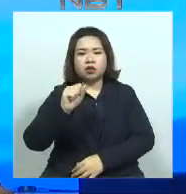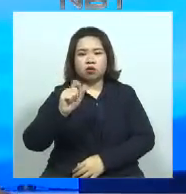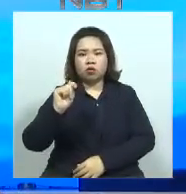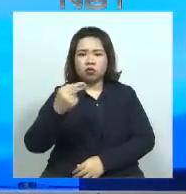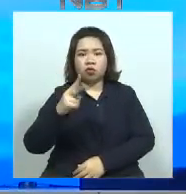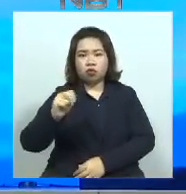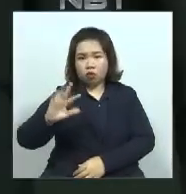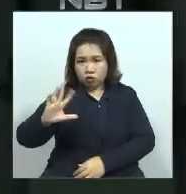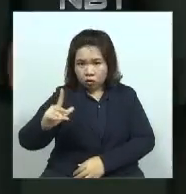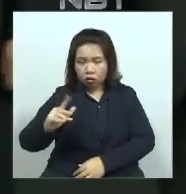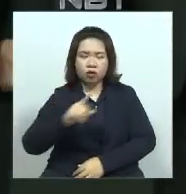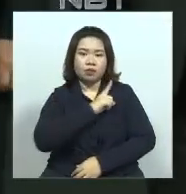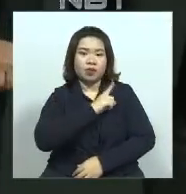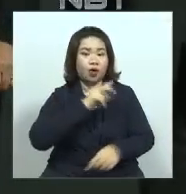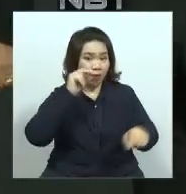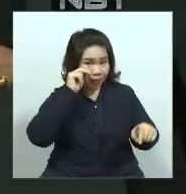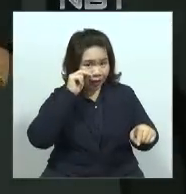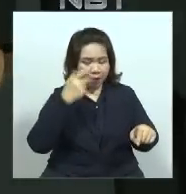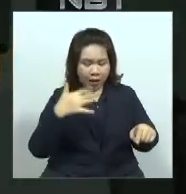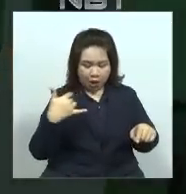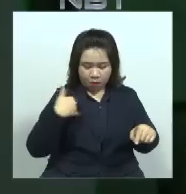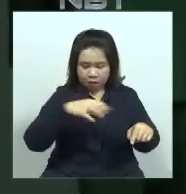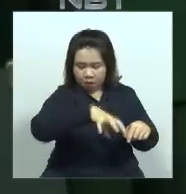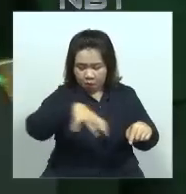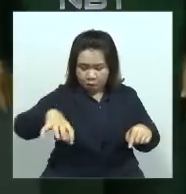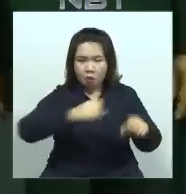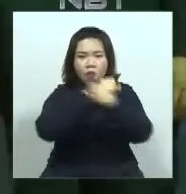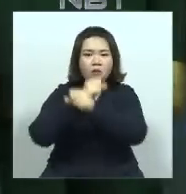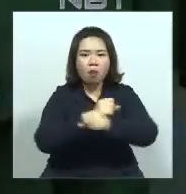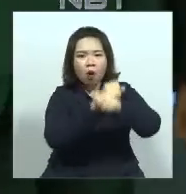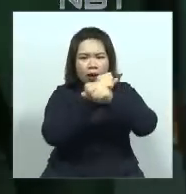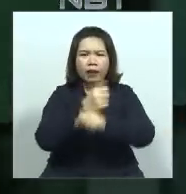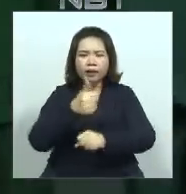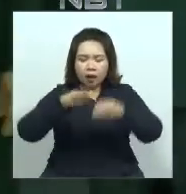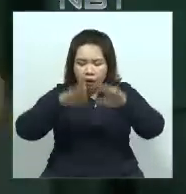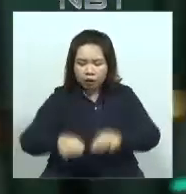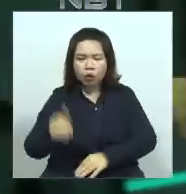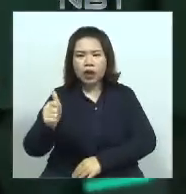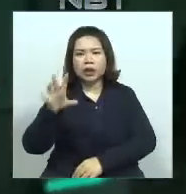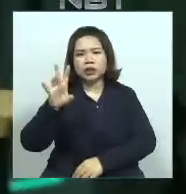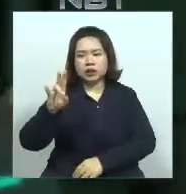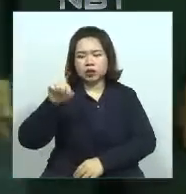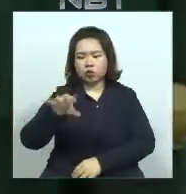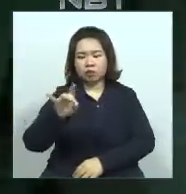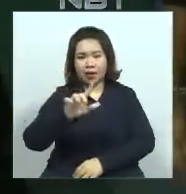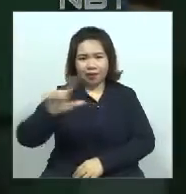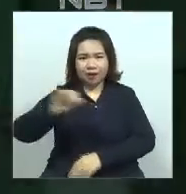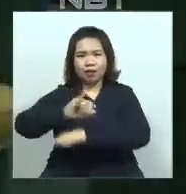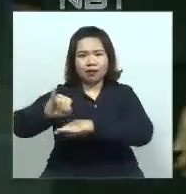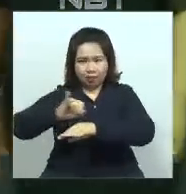ครับทำให้สามารถลดพื้นที่และป้องกันพื้นที่เสี่ยงน้ำท่วมได้มากกว่า 7.8 ล้านไร่ประชาชนได้ประโยชน์กว่